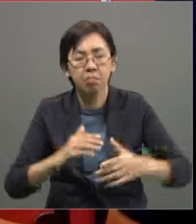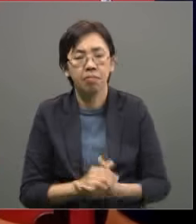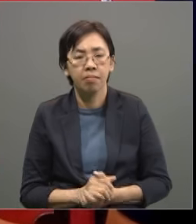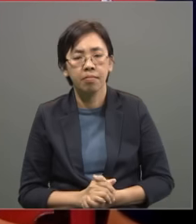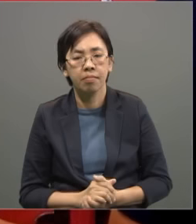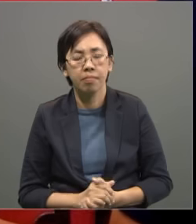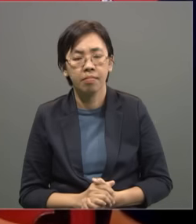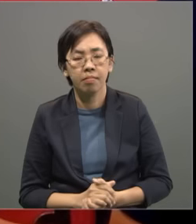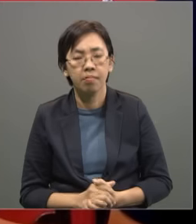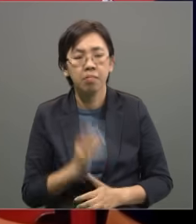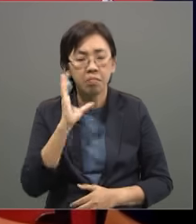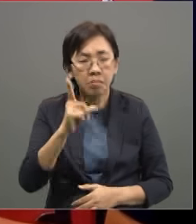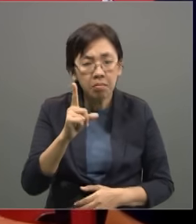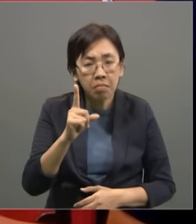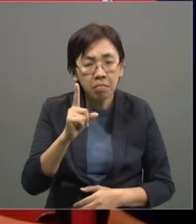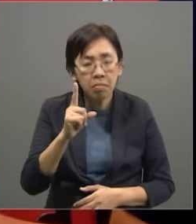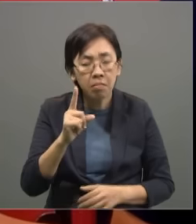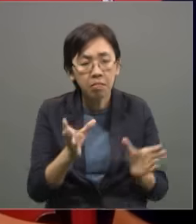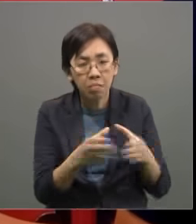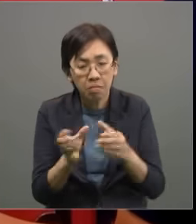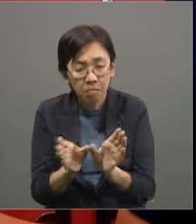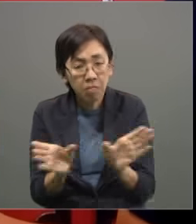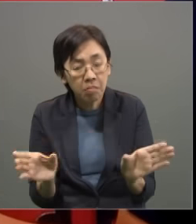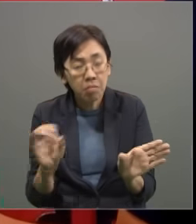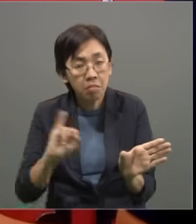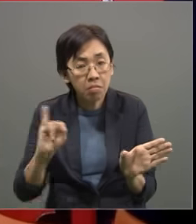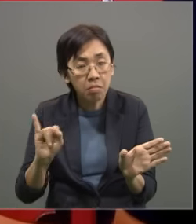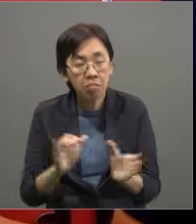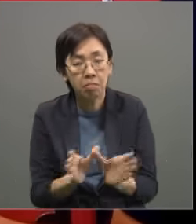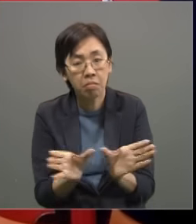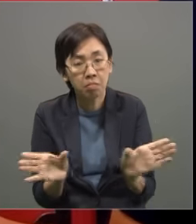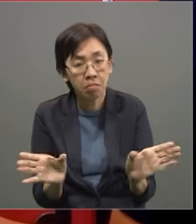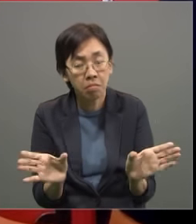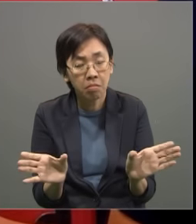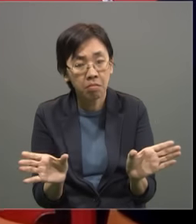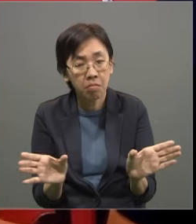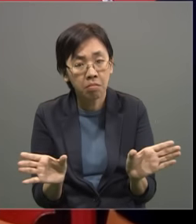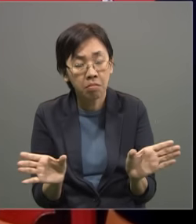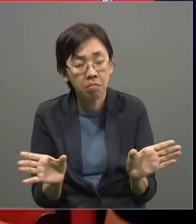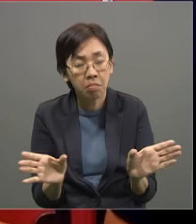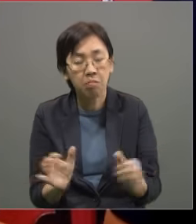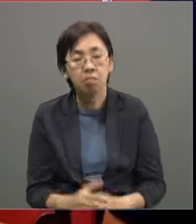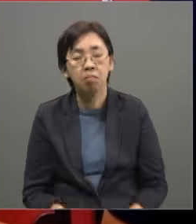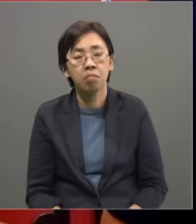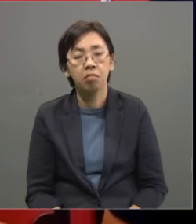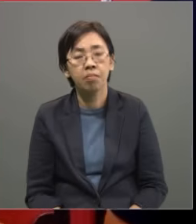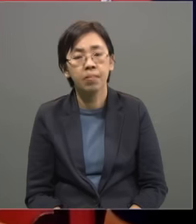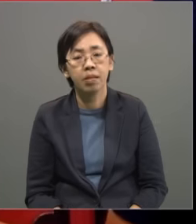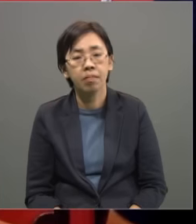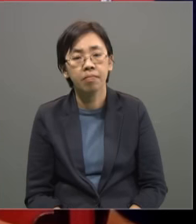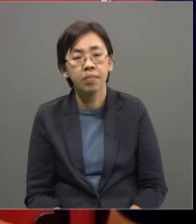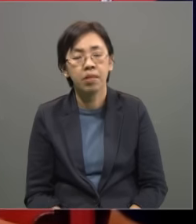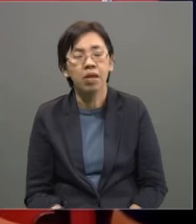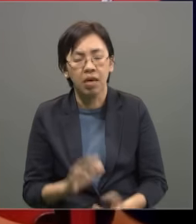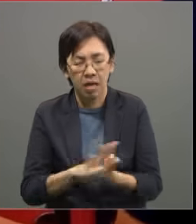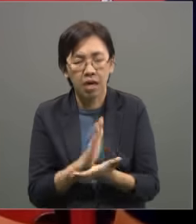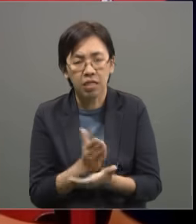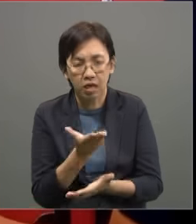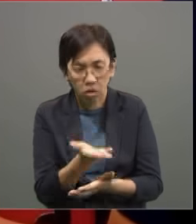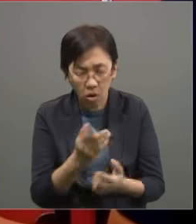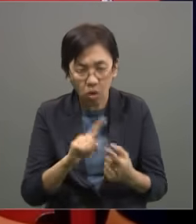ครับ เท่ากับว่าพรุ่งนี้จะมีเป็น2กลุ่มใช่ไหมคะที่เข้ามา ครับก็เป็นเรื่องของขอเอกสารกับ